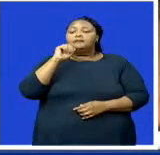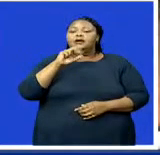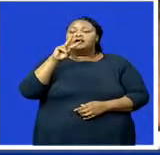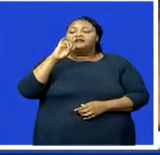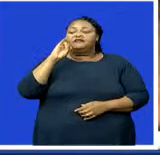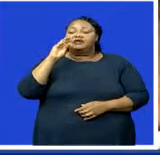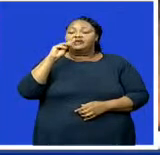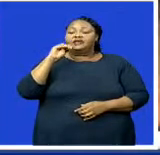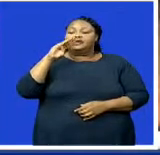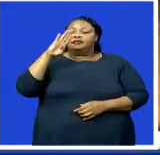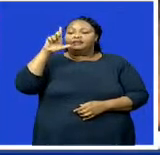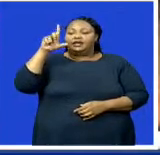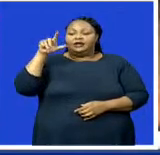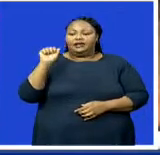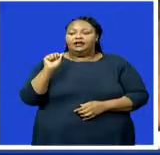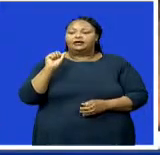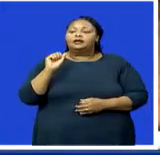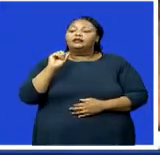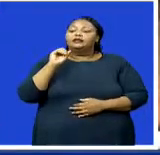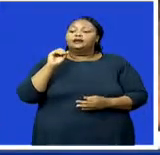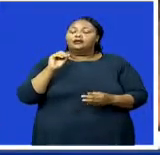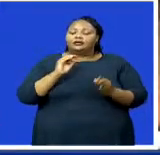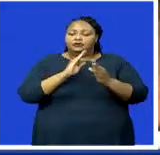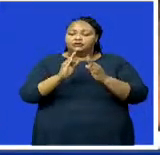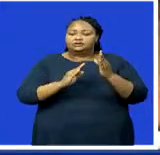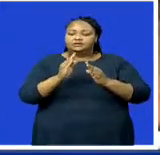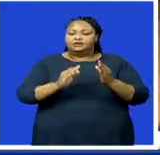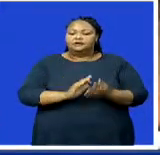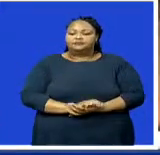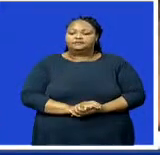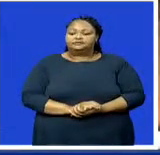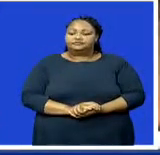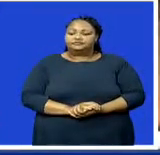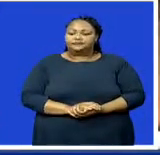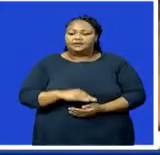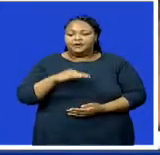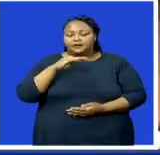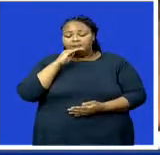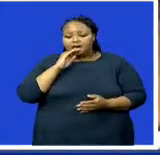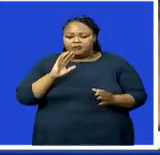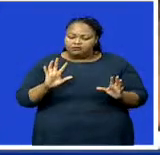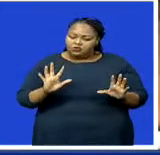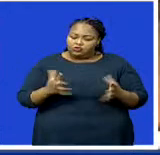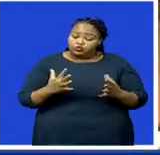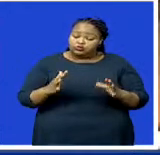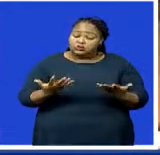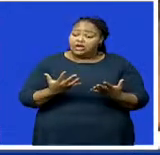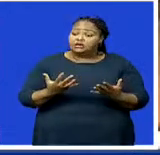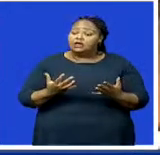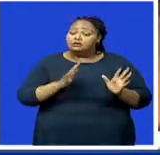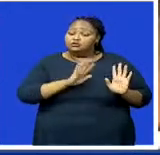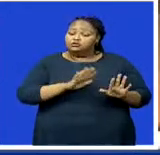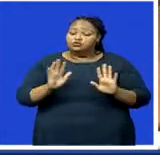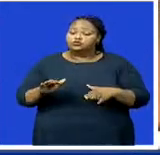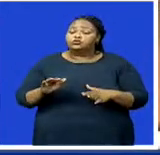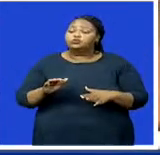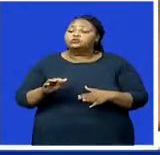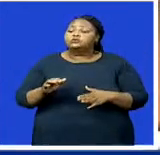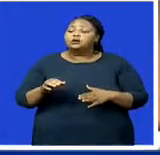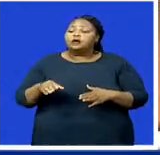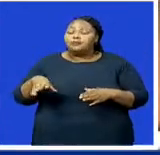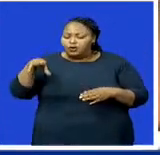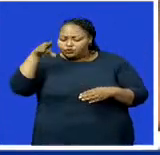kanjani. Kuyawakhuthaza wena ma-students lokuthi athole this first hand information from one of the Russians